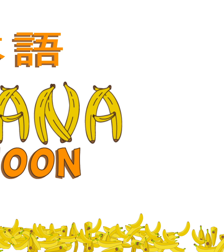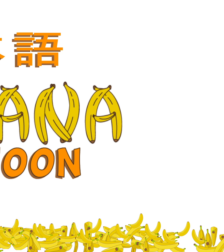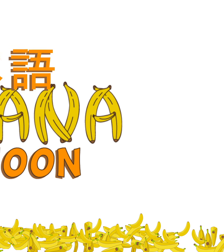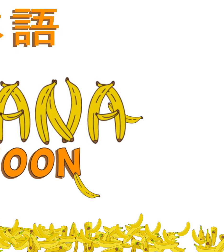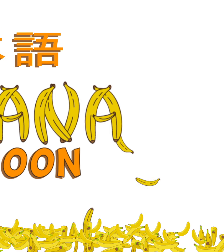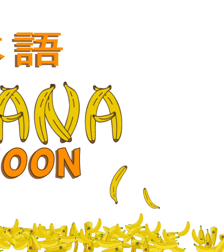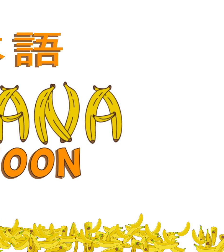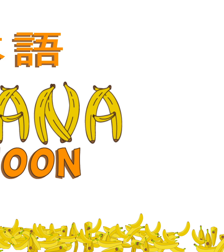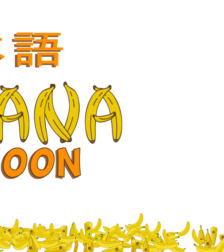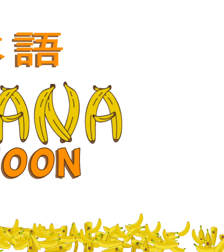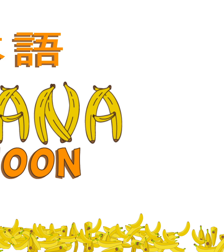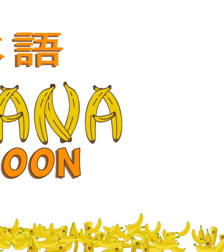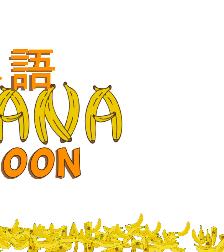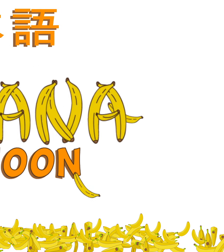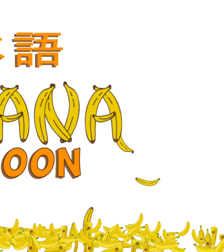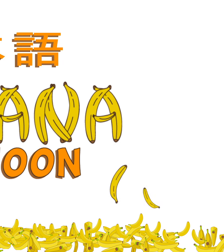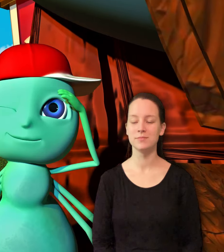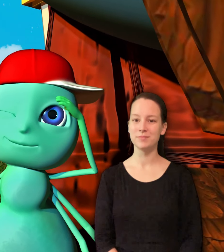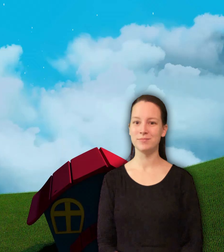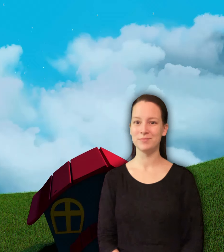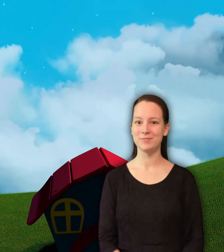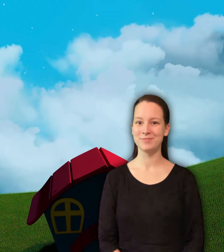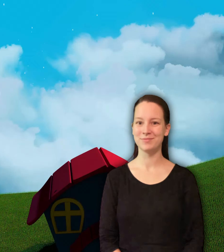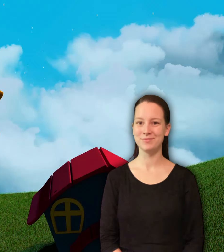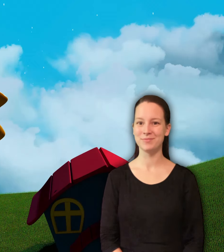終わりバナナカートゥーン